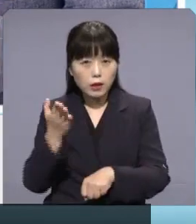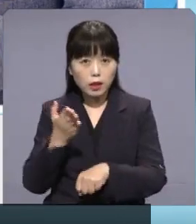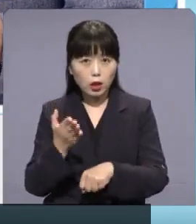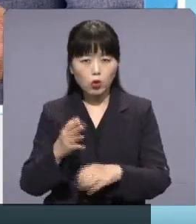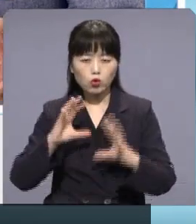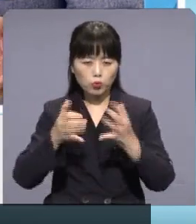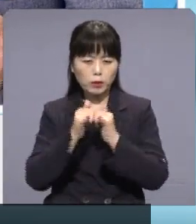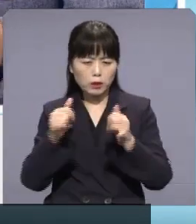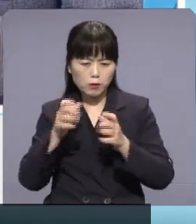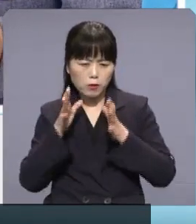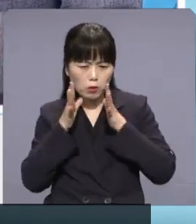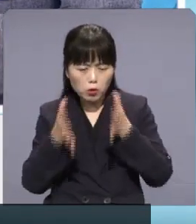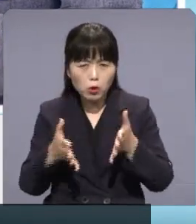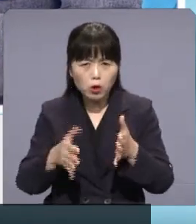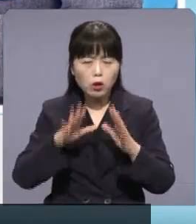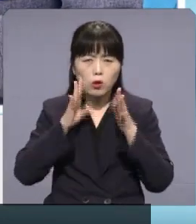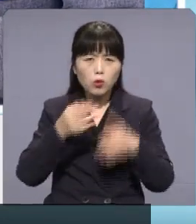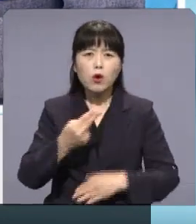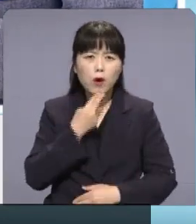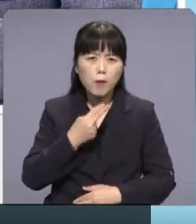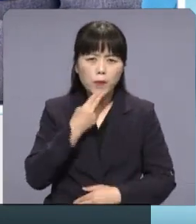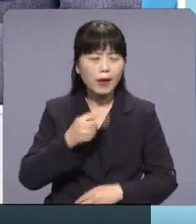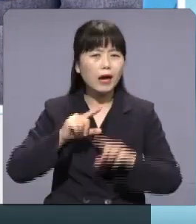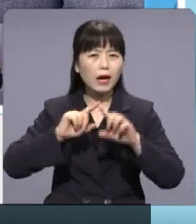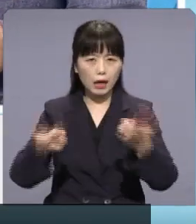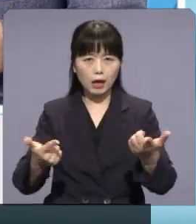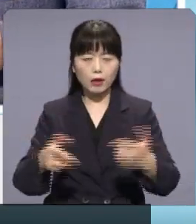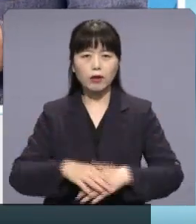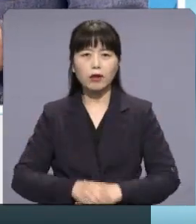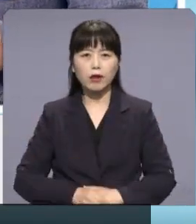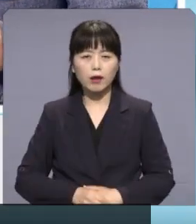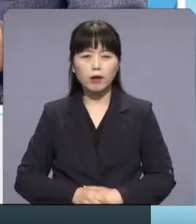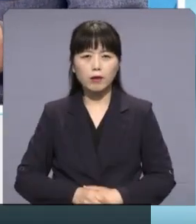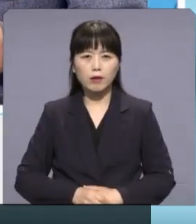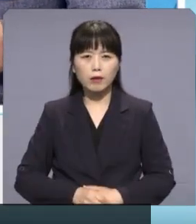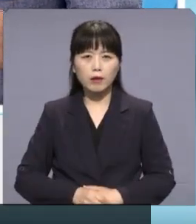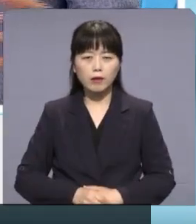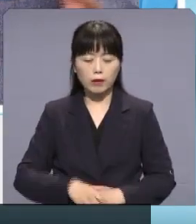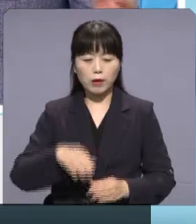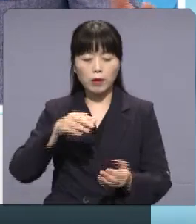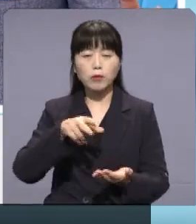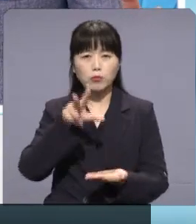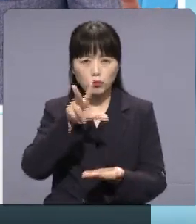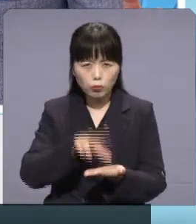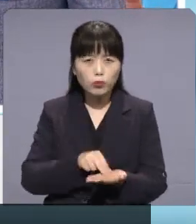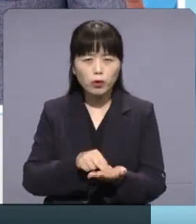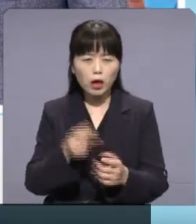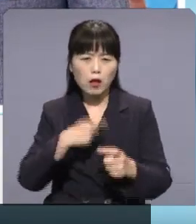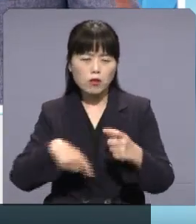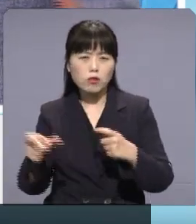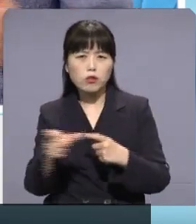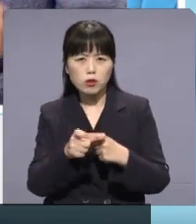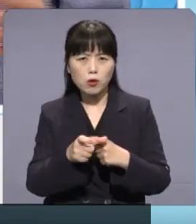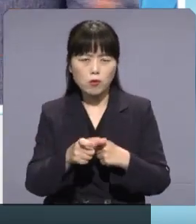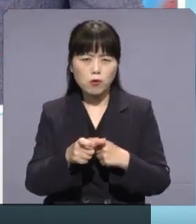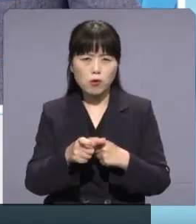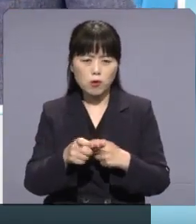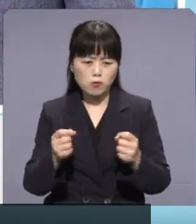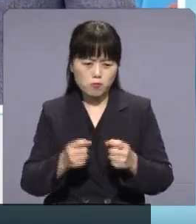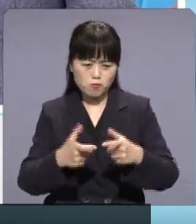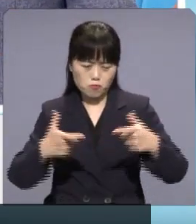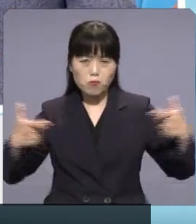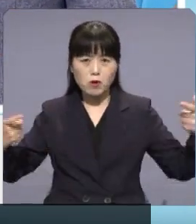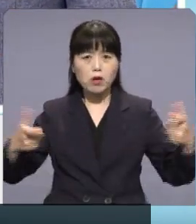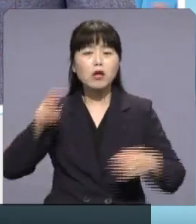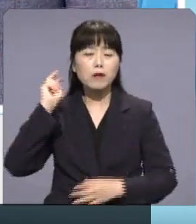국민들을 속였다, 안 속였다 이런 차원으로 접근할 문제가 아니라 상당히 사건의 파장이 훨씬 더 바운더리가 넓어